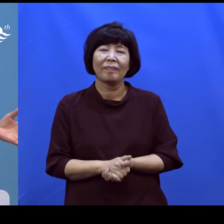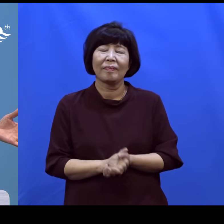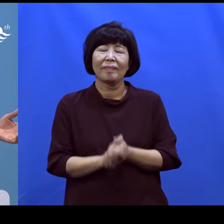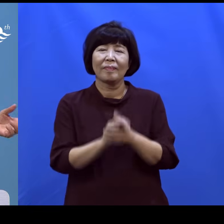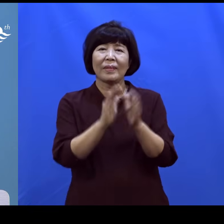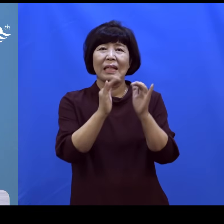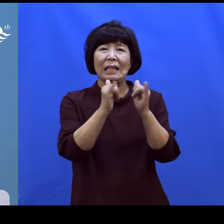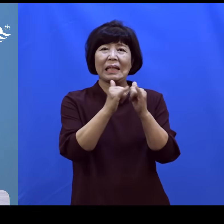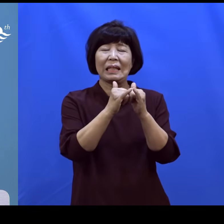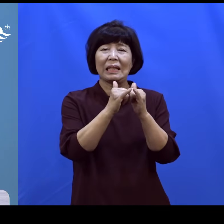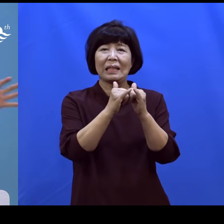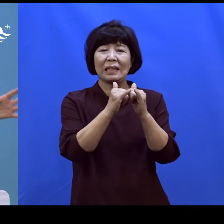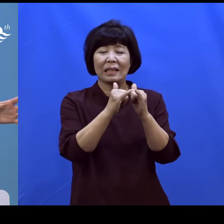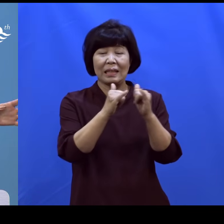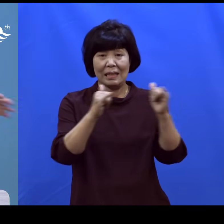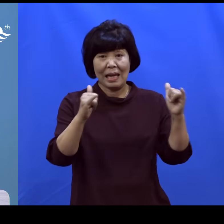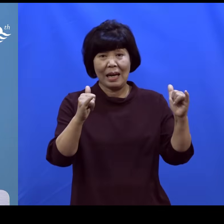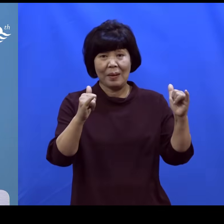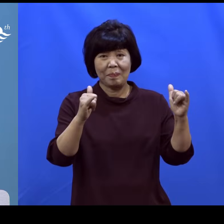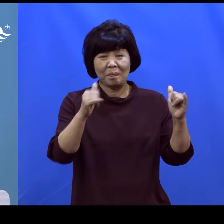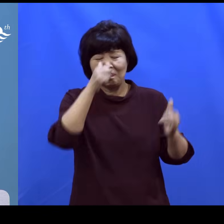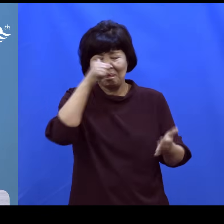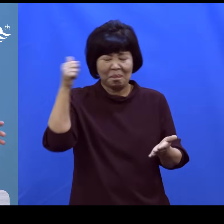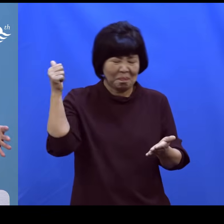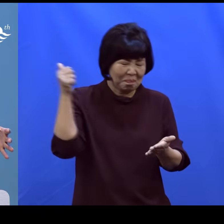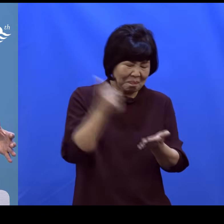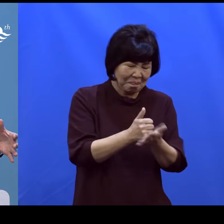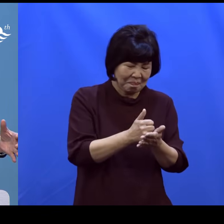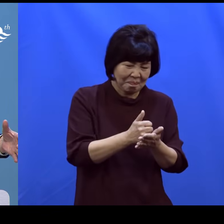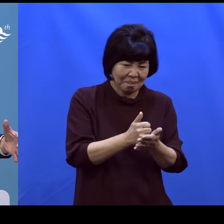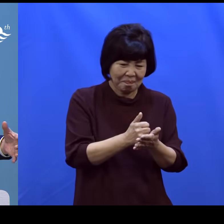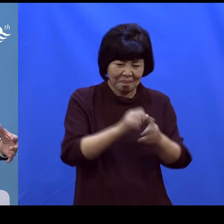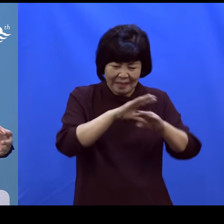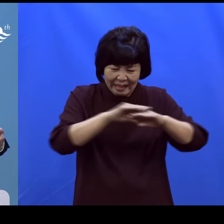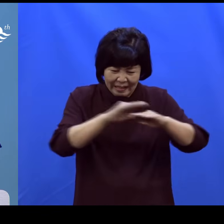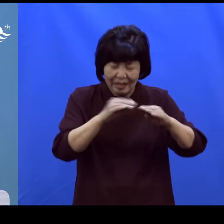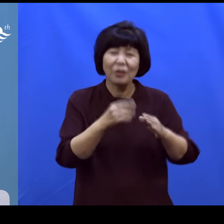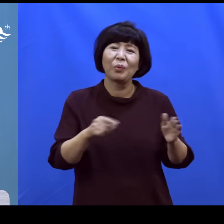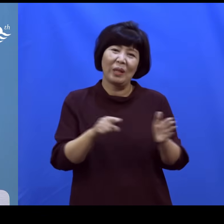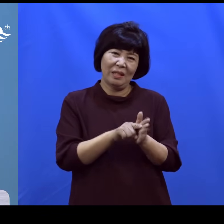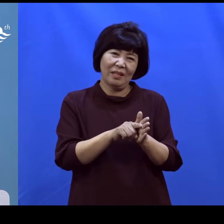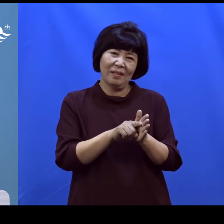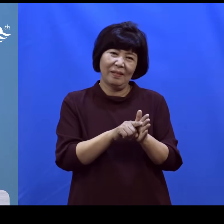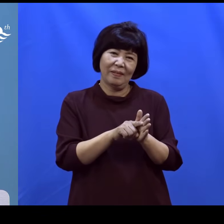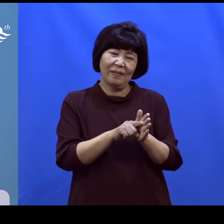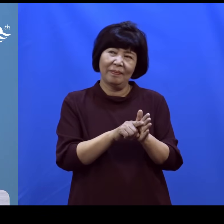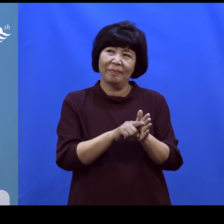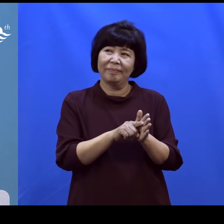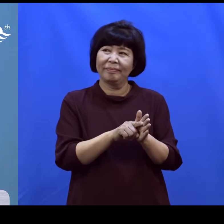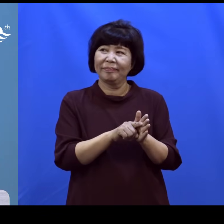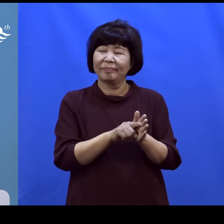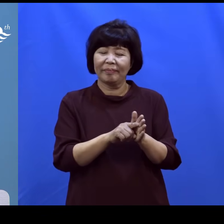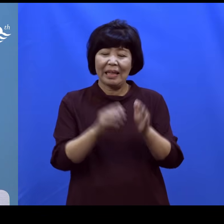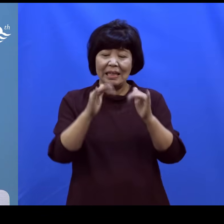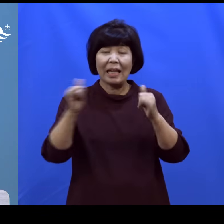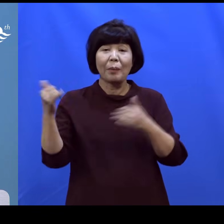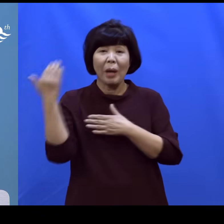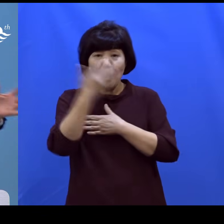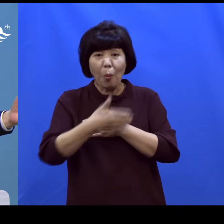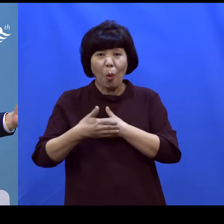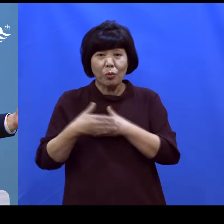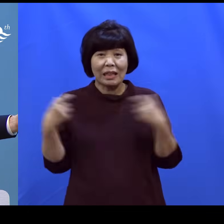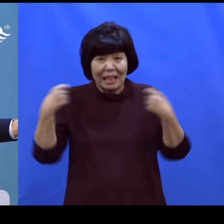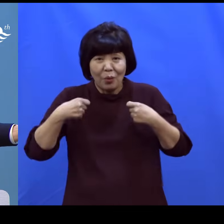사람이 모양이 안 되면 인간의 죄를 위하여, 육체의 죄를 위하여 우리의 몸을 구원해낼 길이 없는 거예요. 우리를